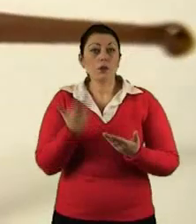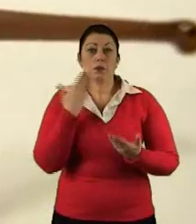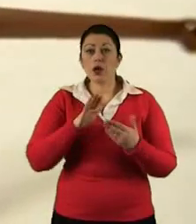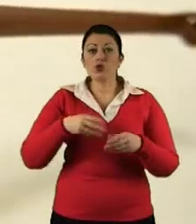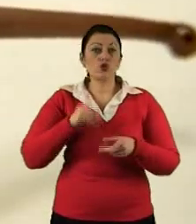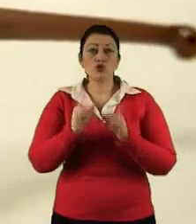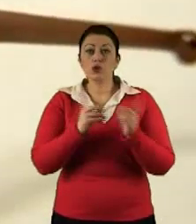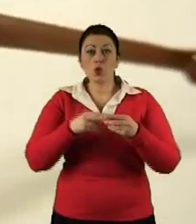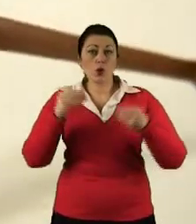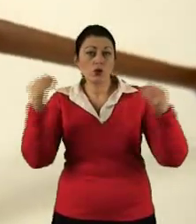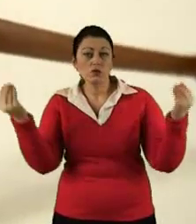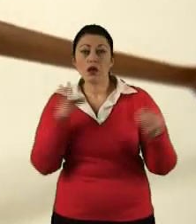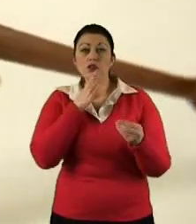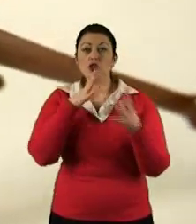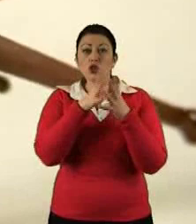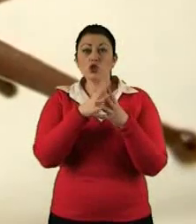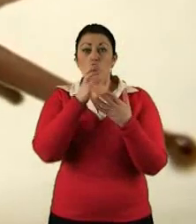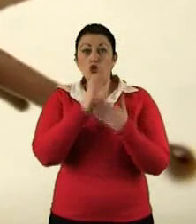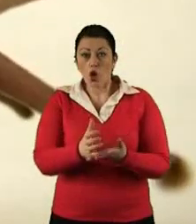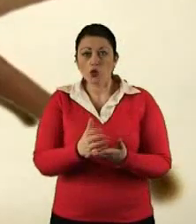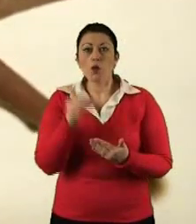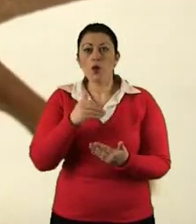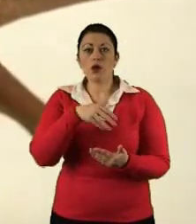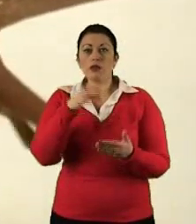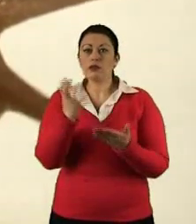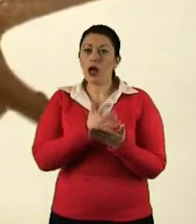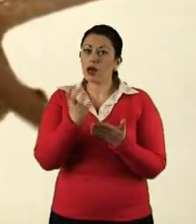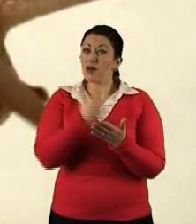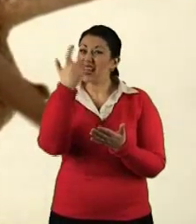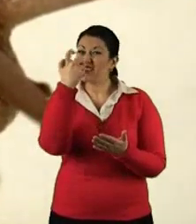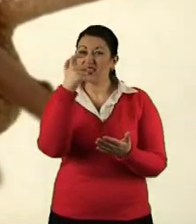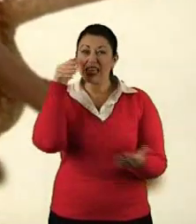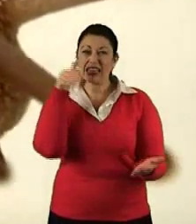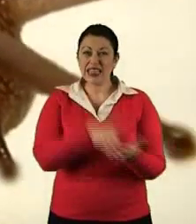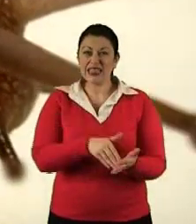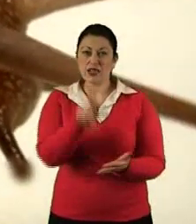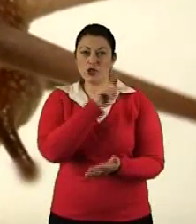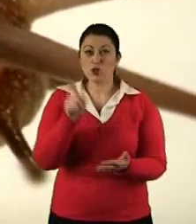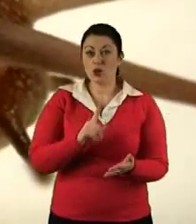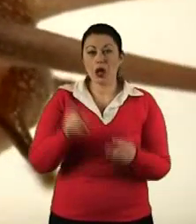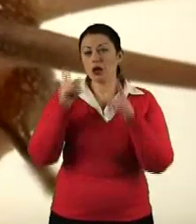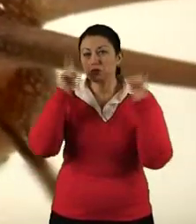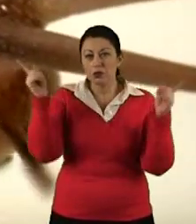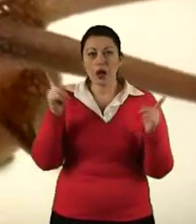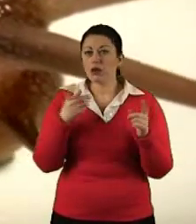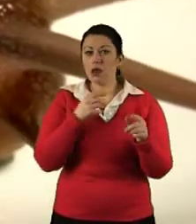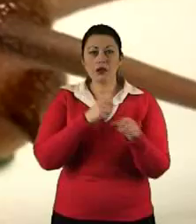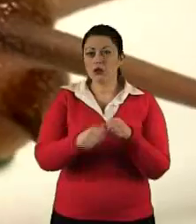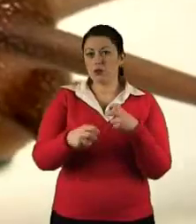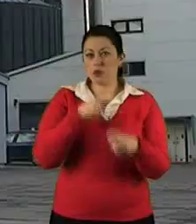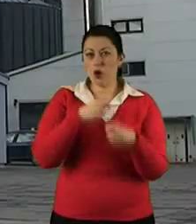i można zarobić 200 tysięcy złotych. A ślimaki nie mają wygórowanych wymagań żywieniowych. Sprawdzają się